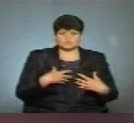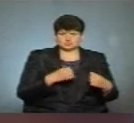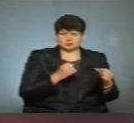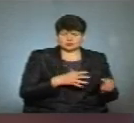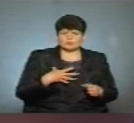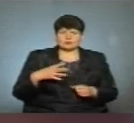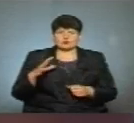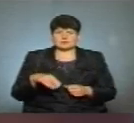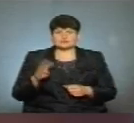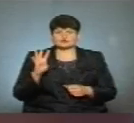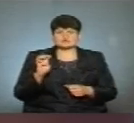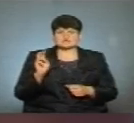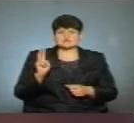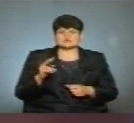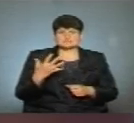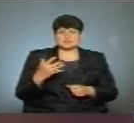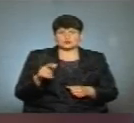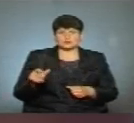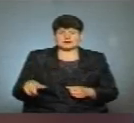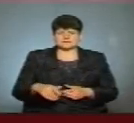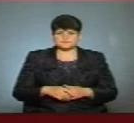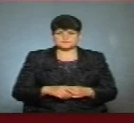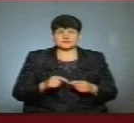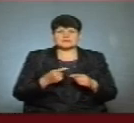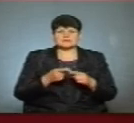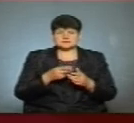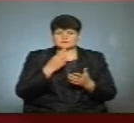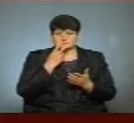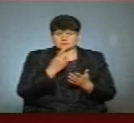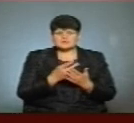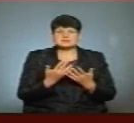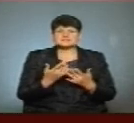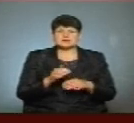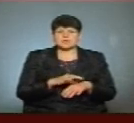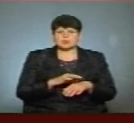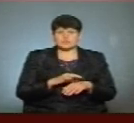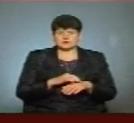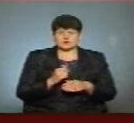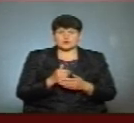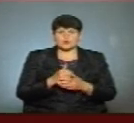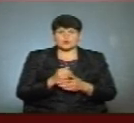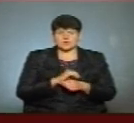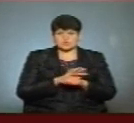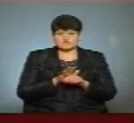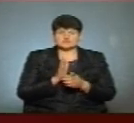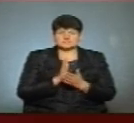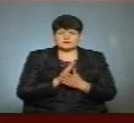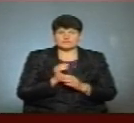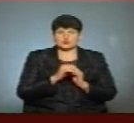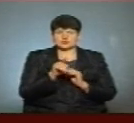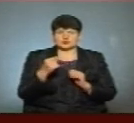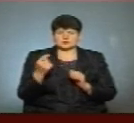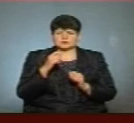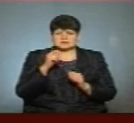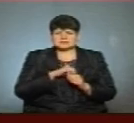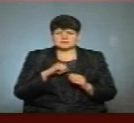померли 425 людей. На цій карті ви бачите, скільки хворих на коронавірус є в кожній області України. Найбільше